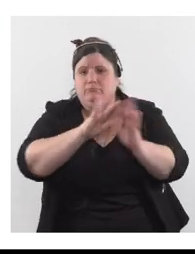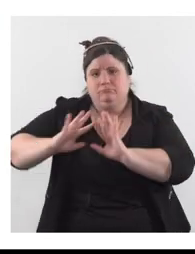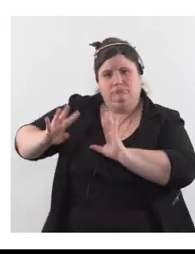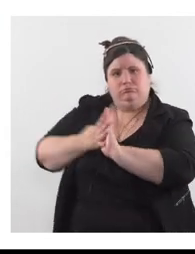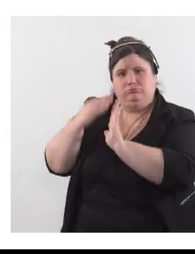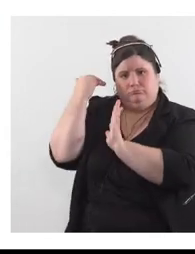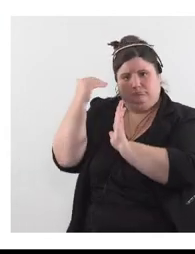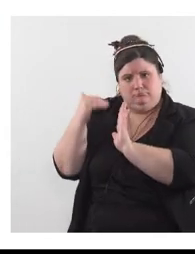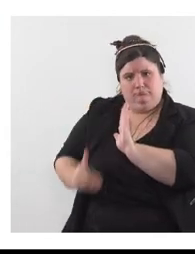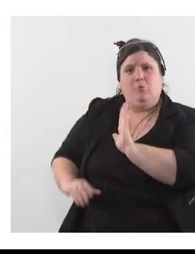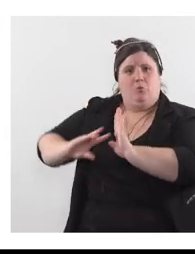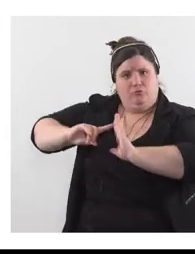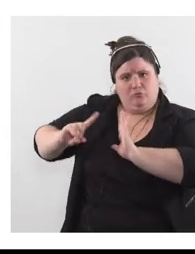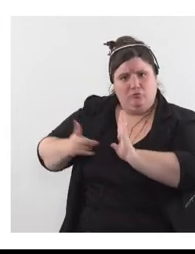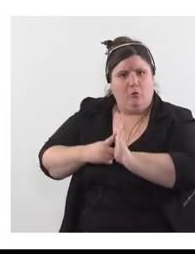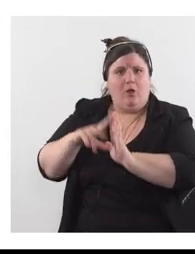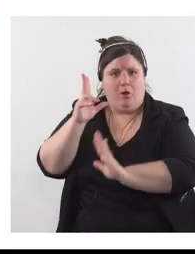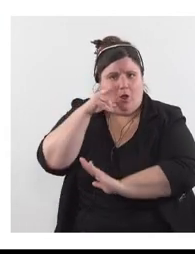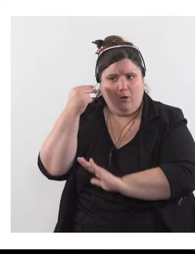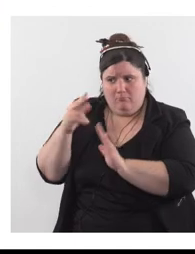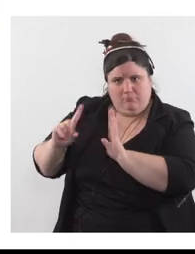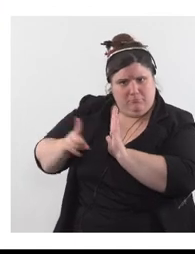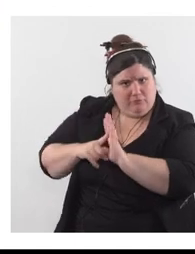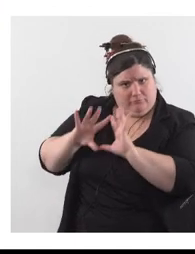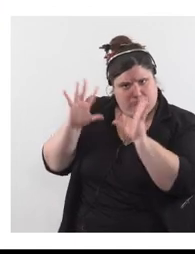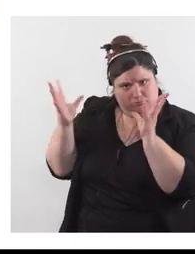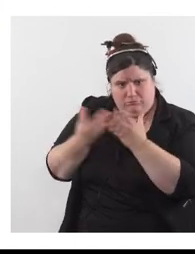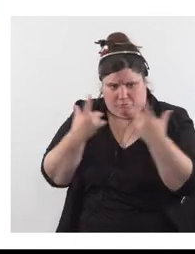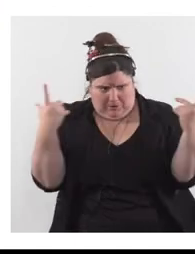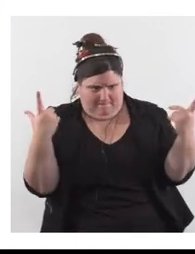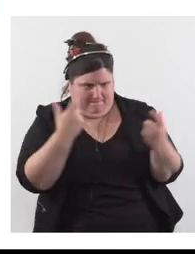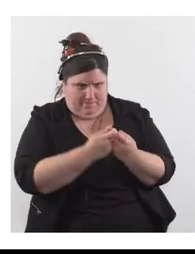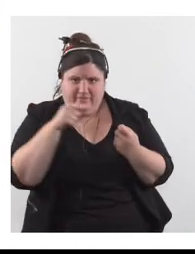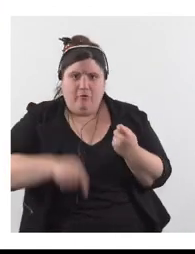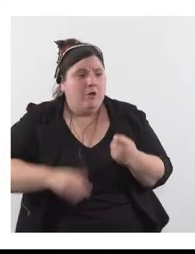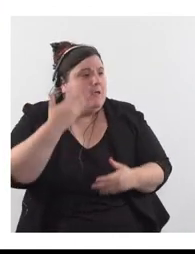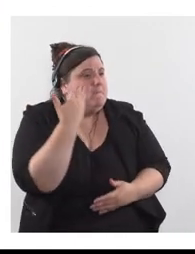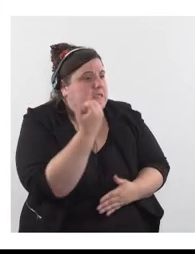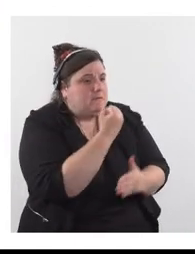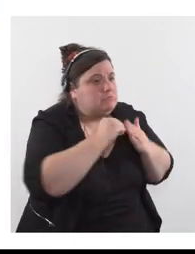conformément aux obligations des droits de l'homme. C'est quelque chose de très utile. Donc si